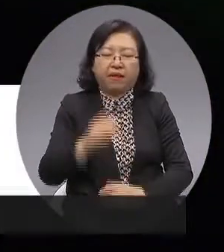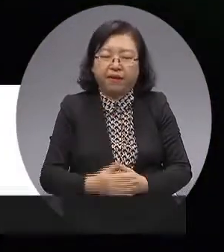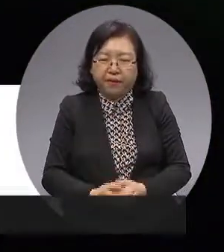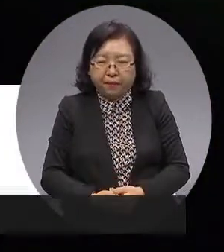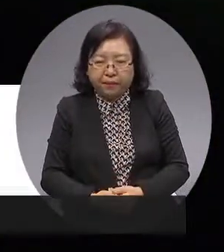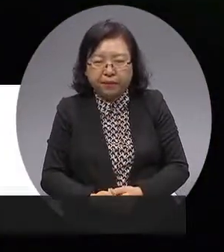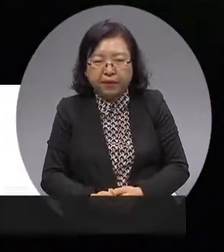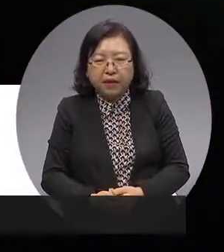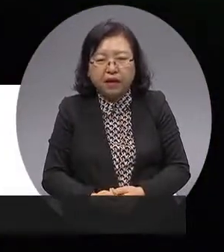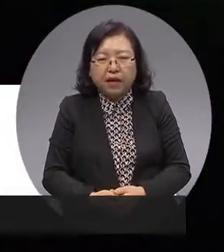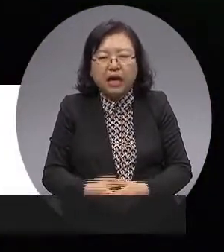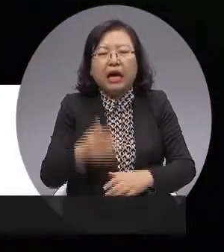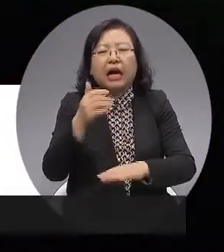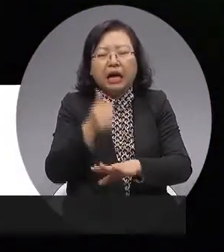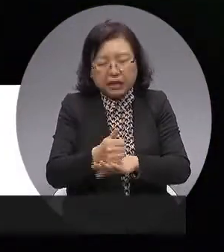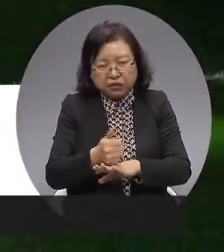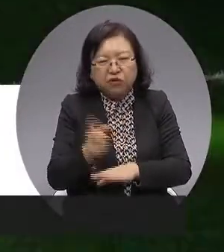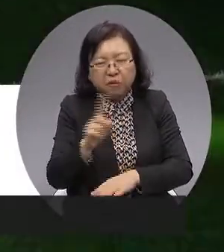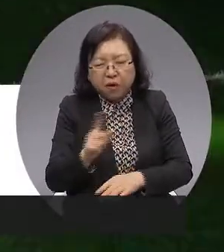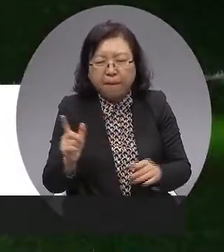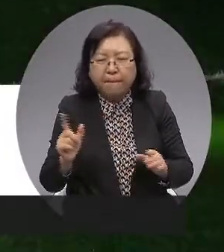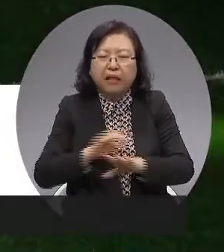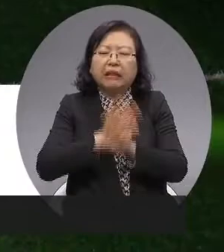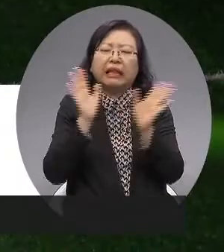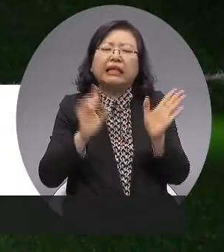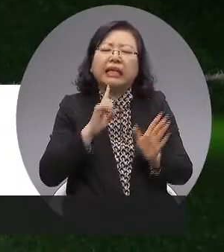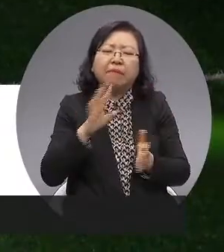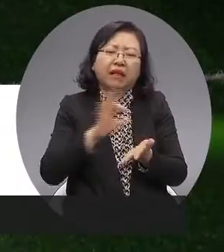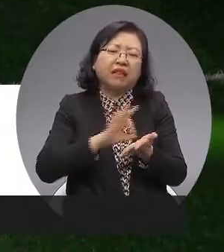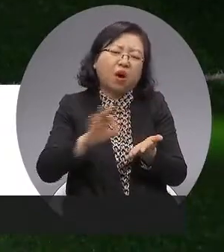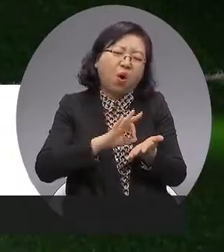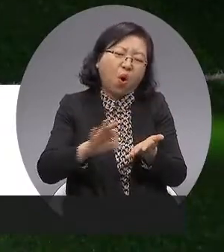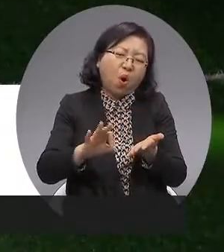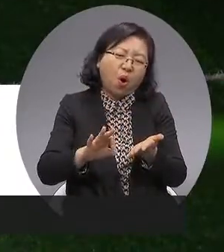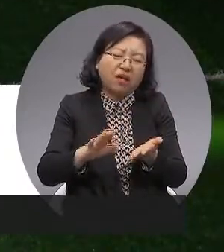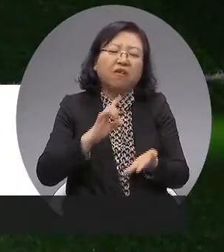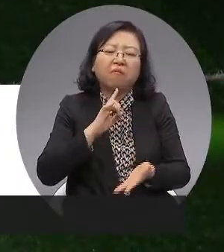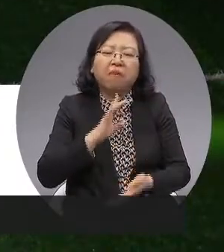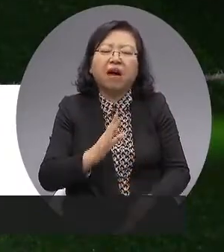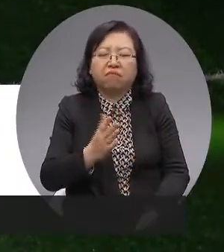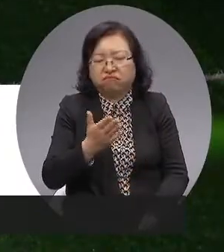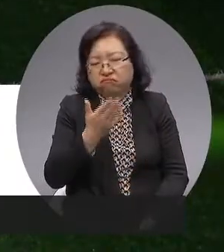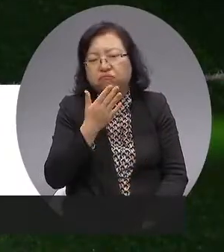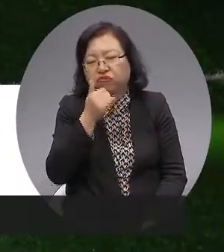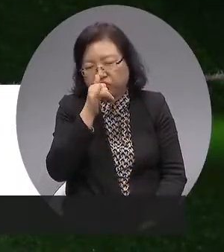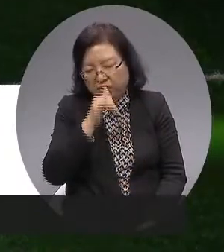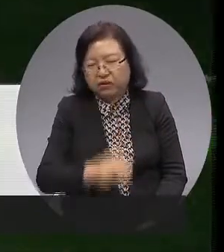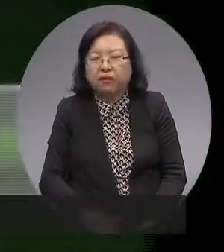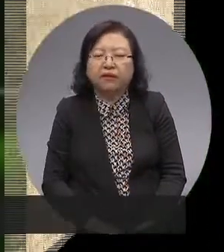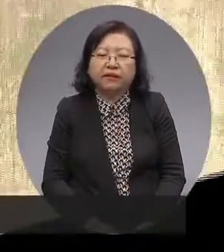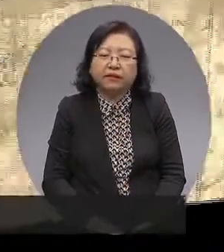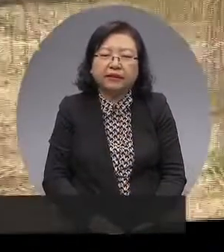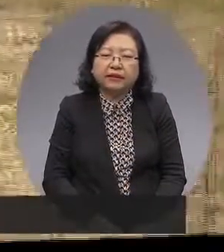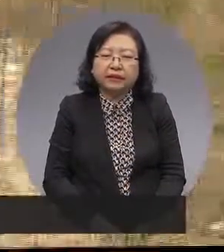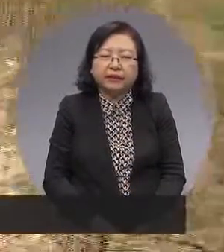이제 나중에 이제 그 낮에만 활용할 수 있는 그런 것밖에 시설이 안 됩니다.